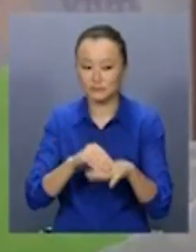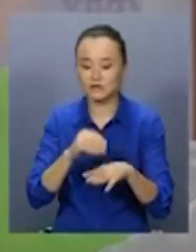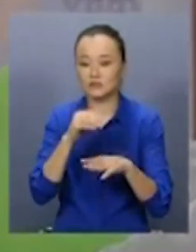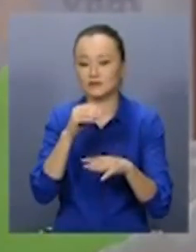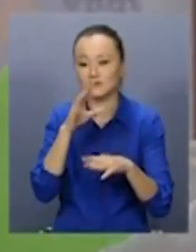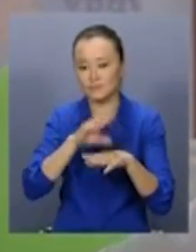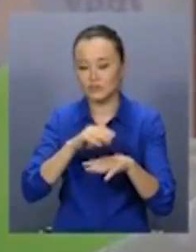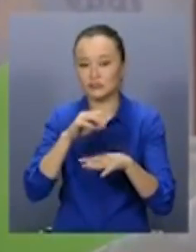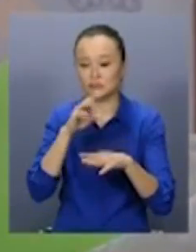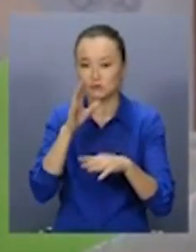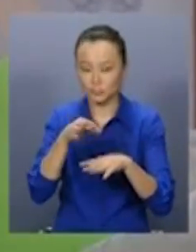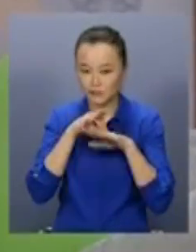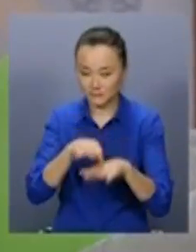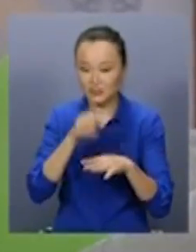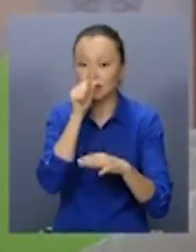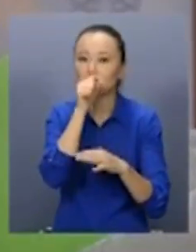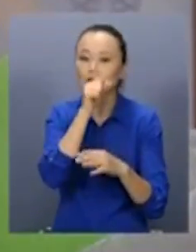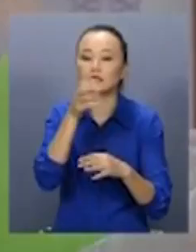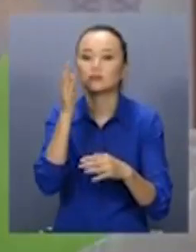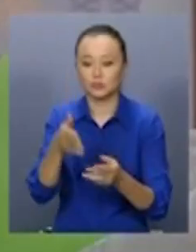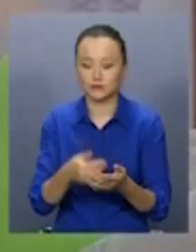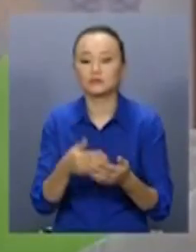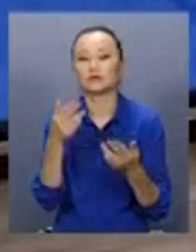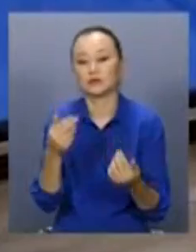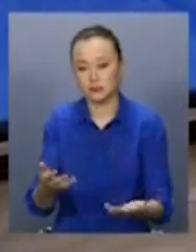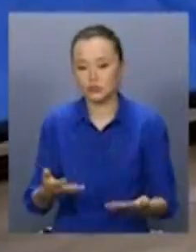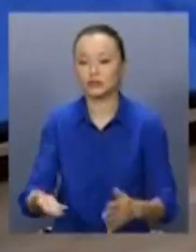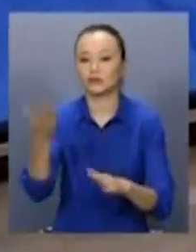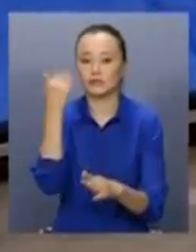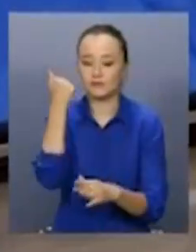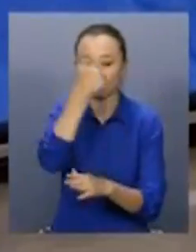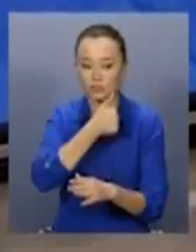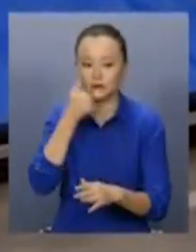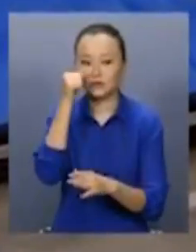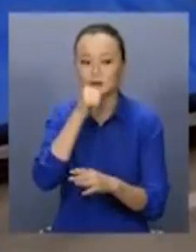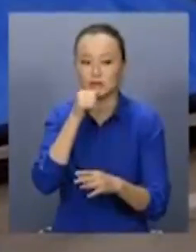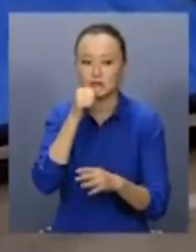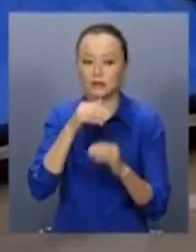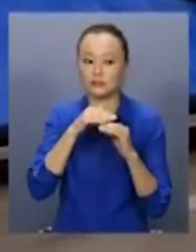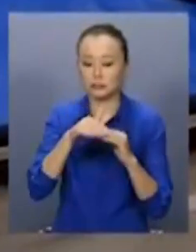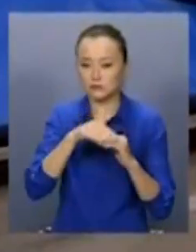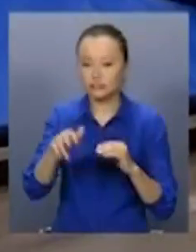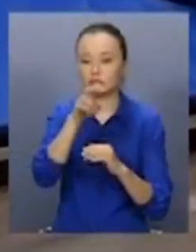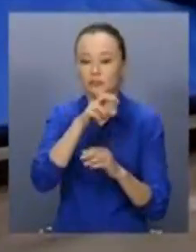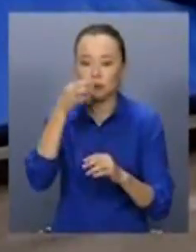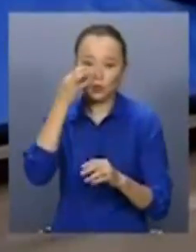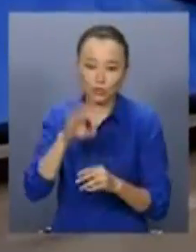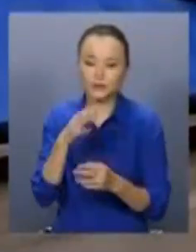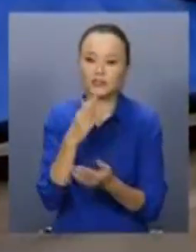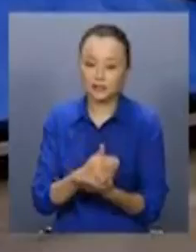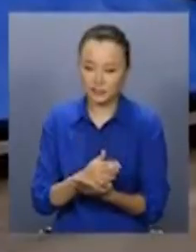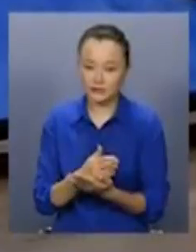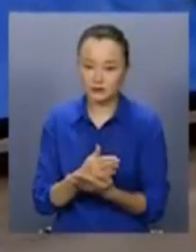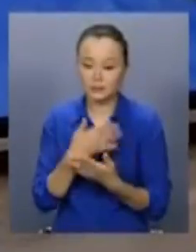бар ма? Әрине бар. Мен енді бұрынғы жылдары біраз сахнада жүрдім. Біраз тәжірибе бар